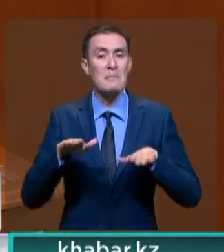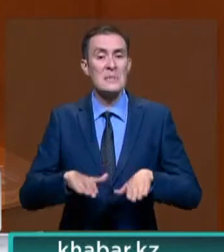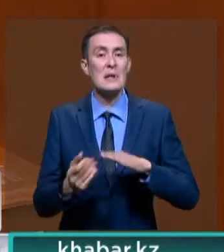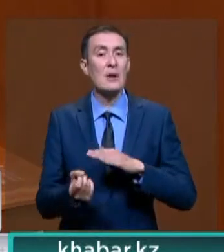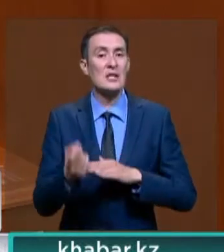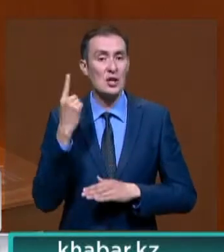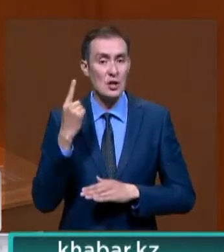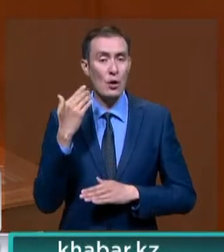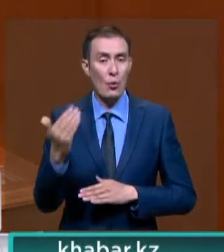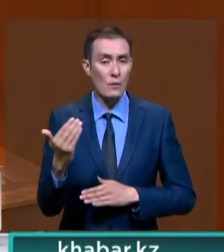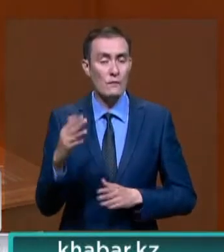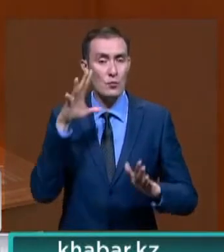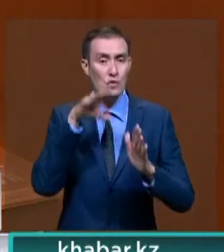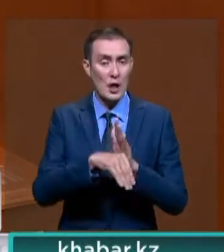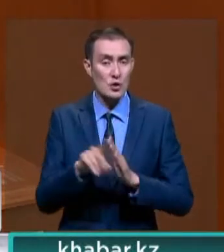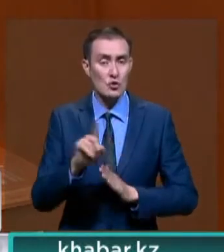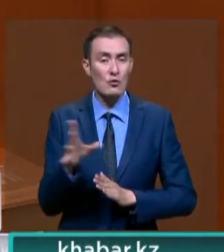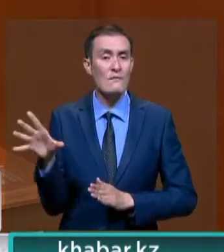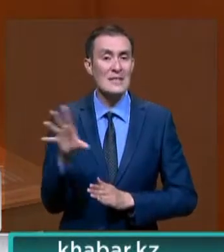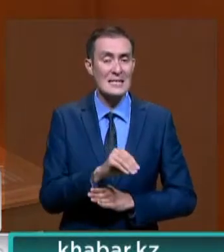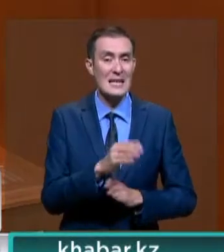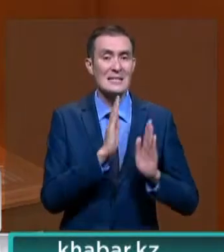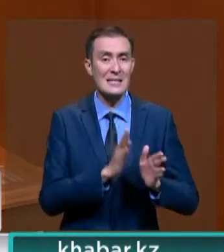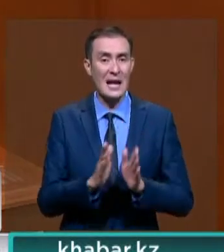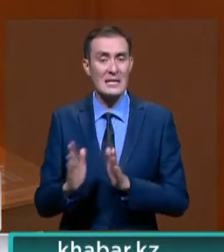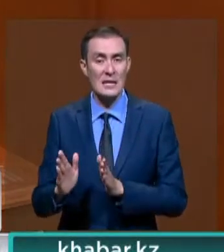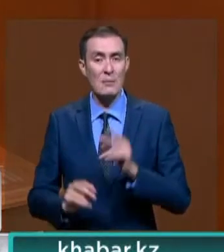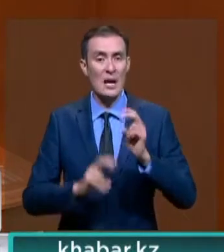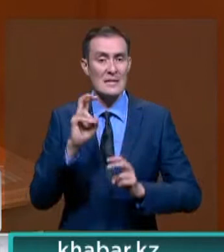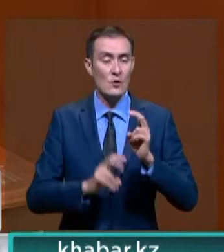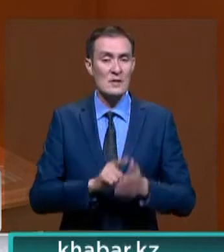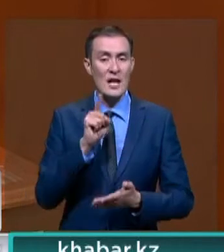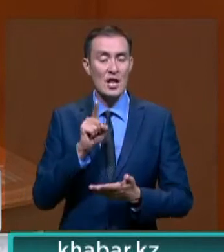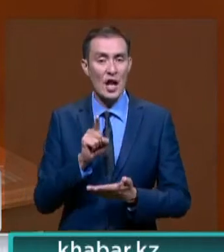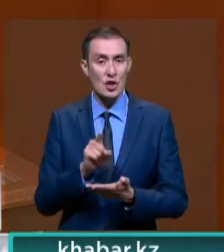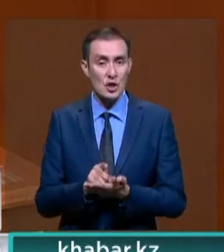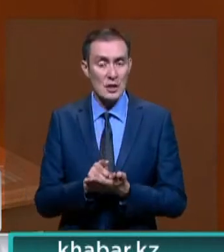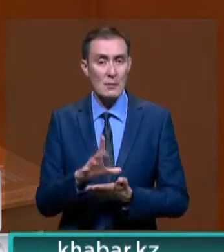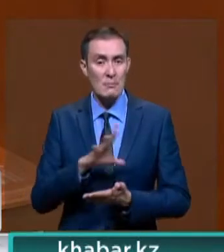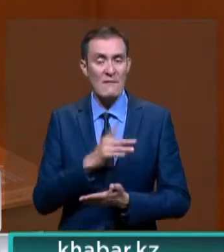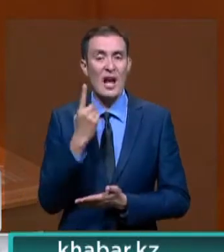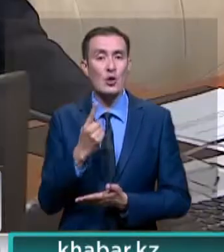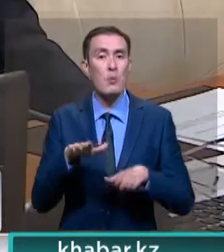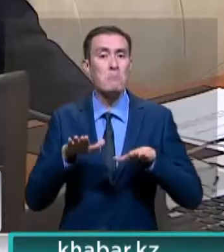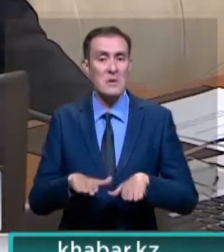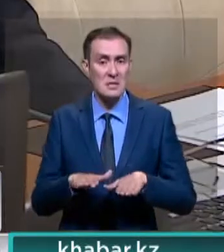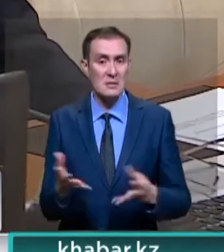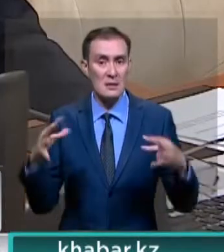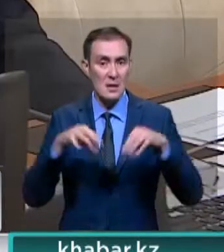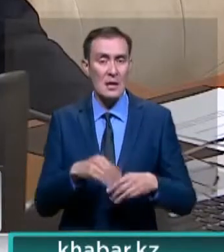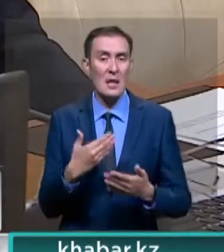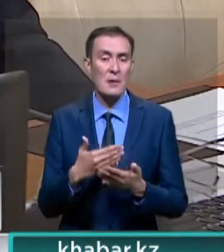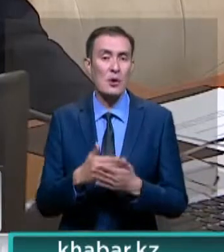происхождения. Он подразумевает, что все стадии производства должны происходить в одном месте. Это как